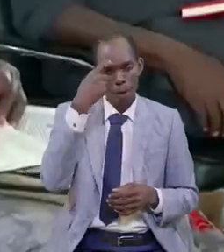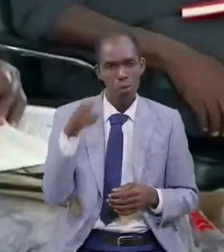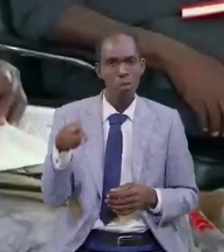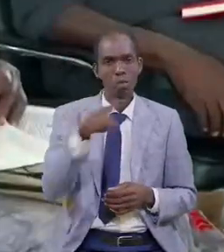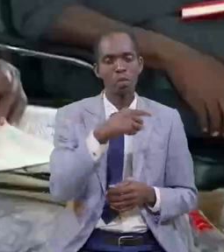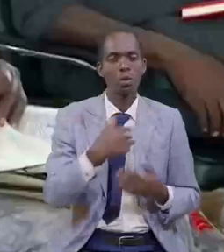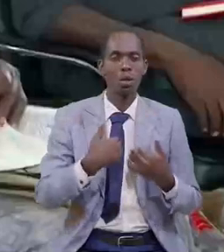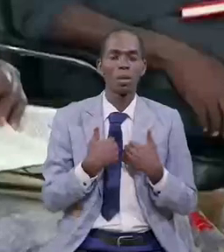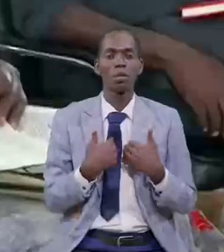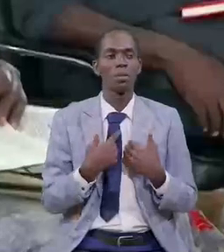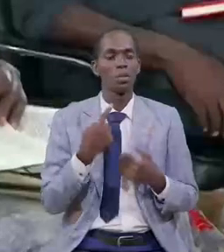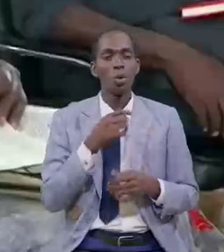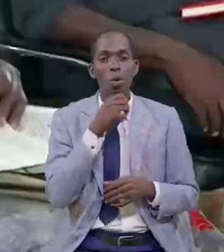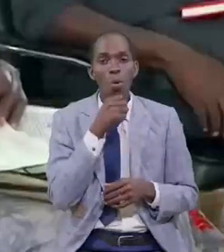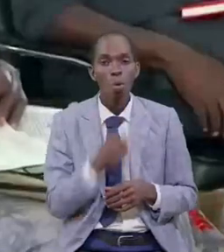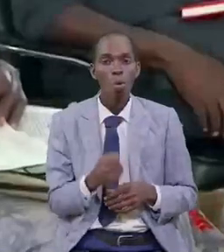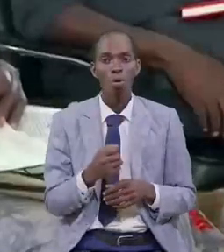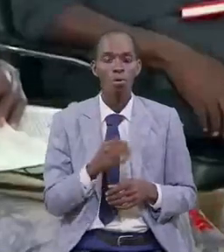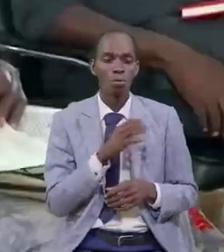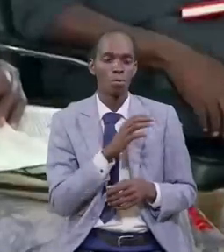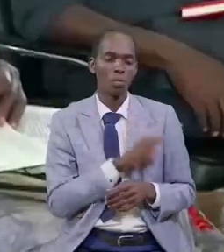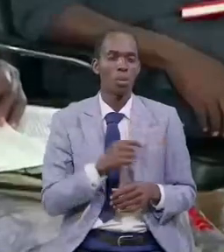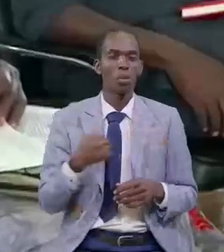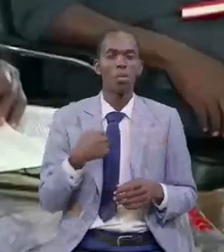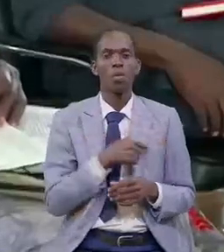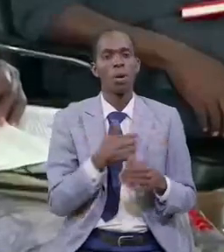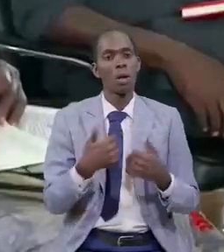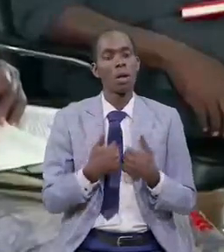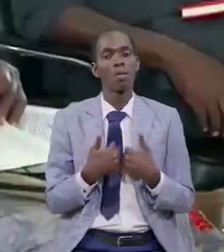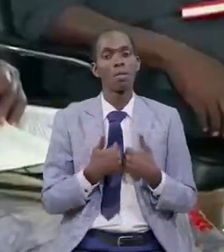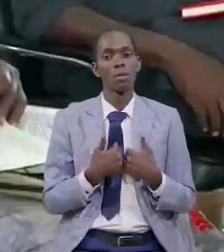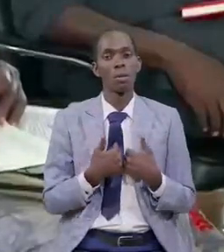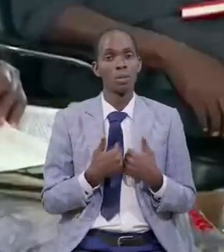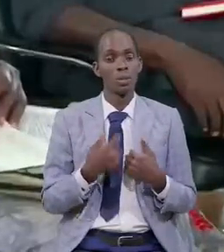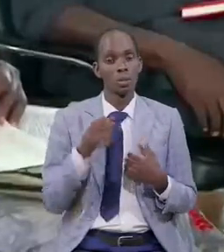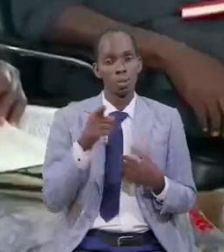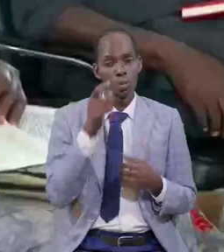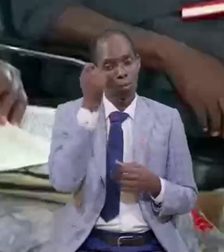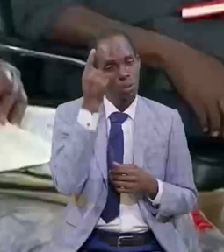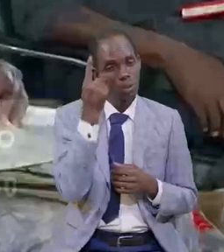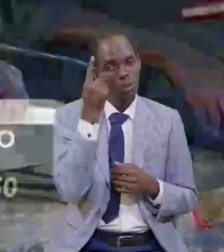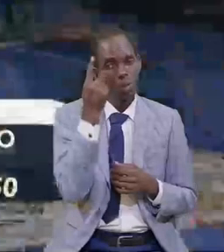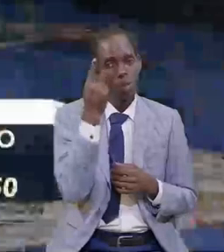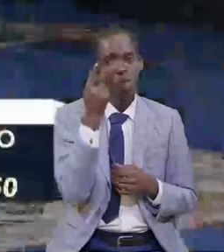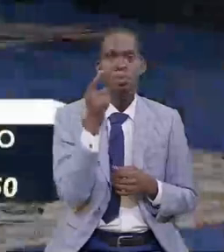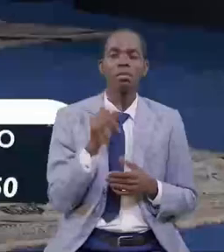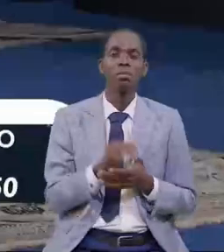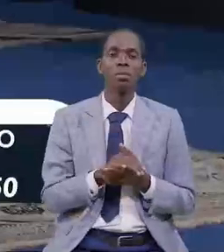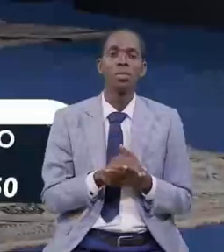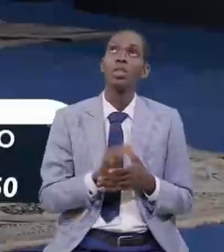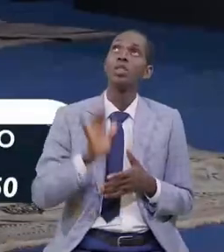ôter le mauvais l'ancien esprit ancien